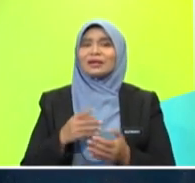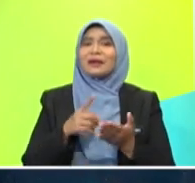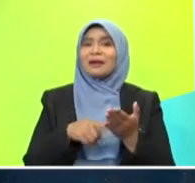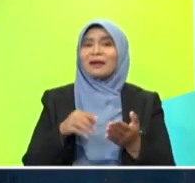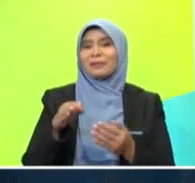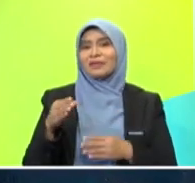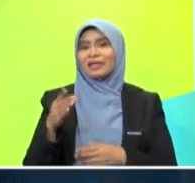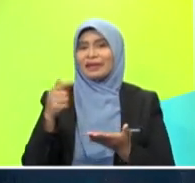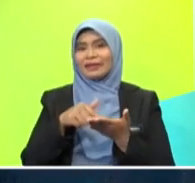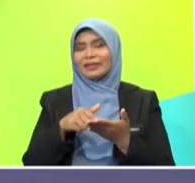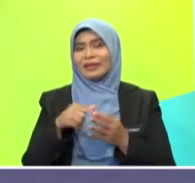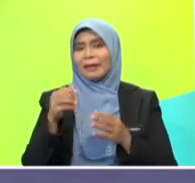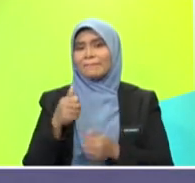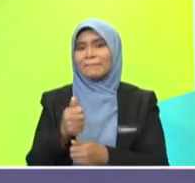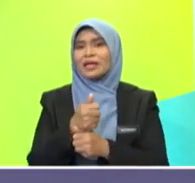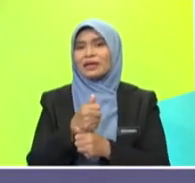sumber